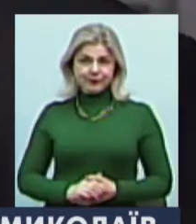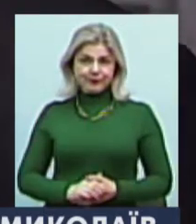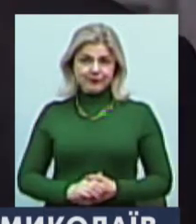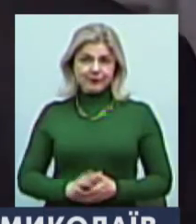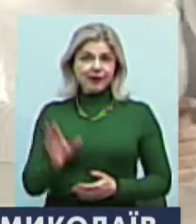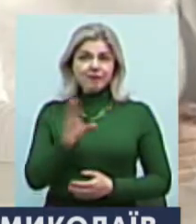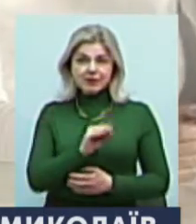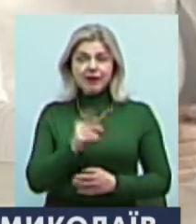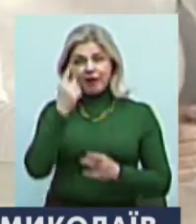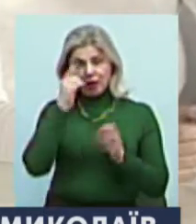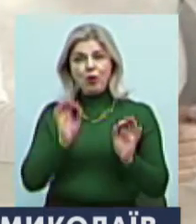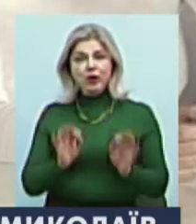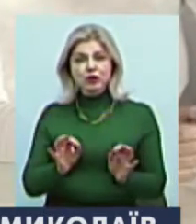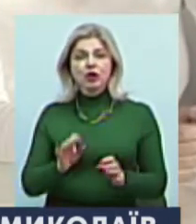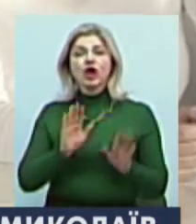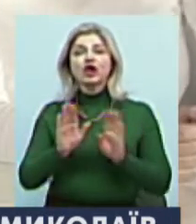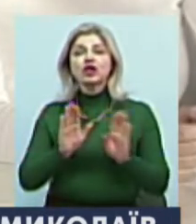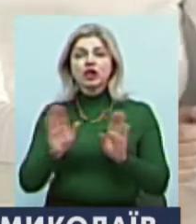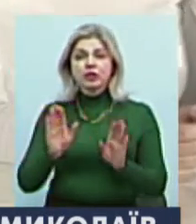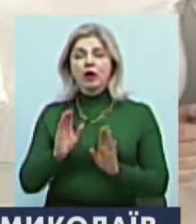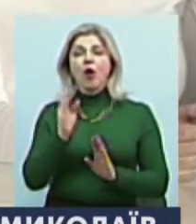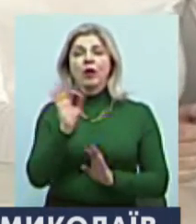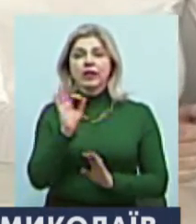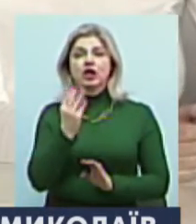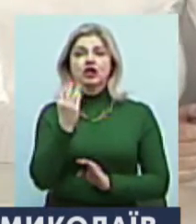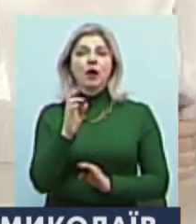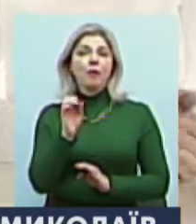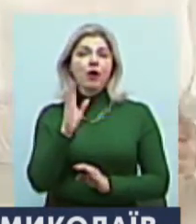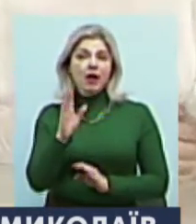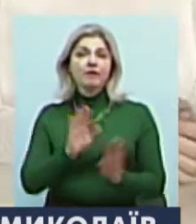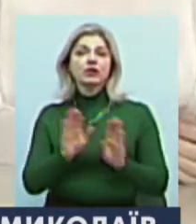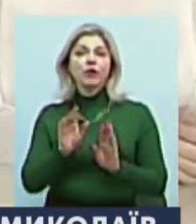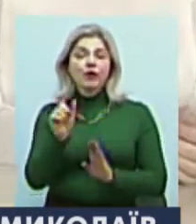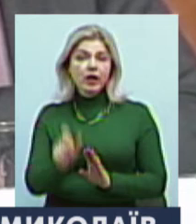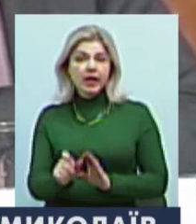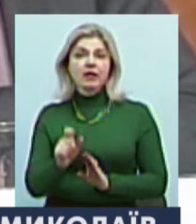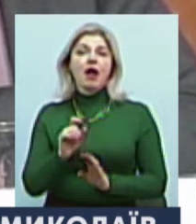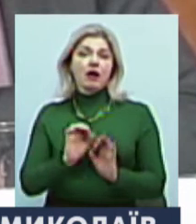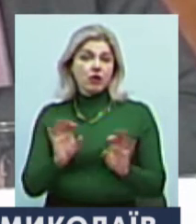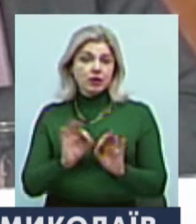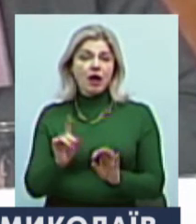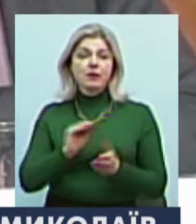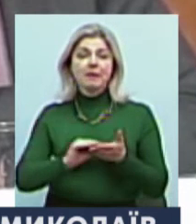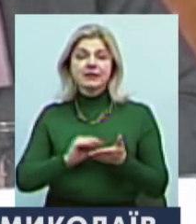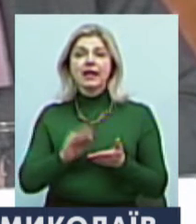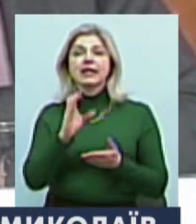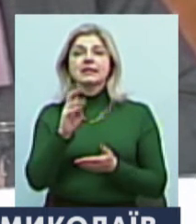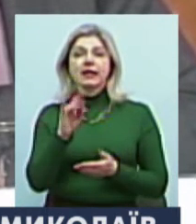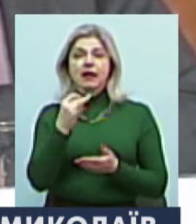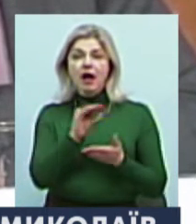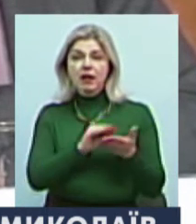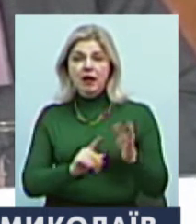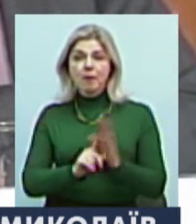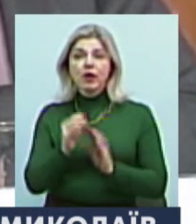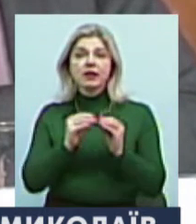Все логічно. Режисер стрічки Олексій Шапарєв. Сценарист Костянтин Коновалов розказує, писати сценарій почав 10